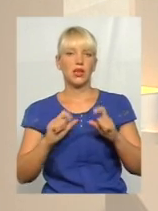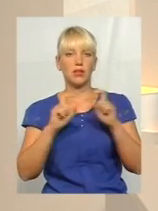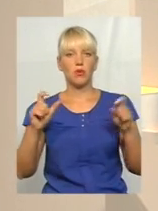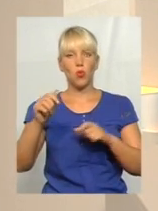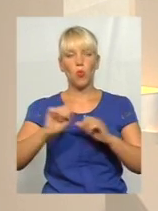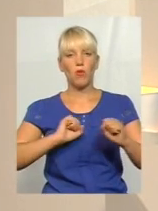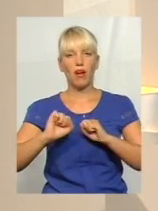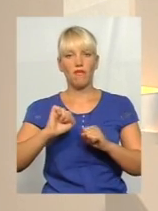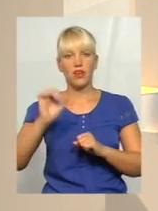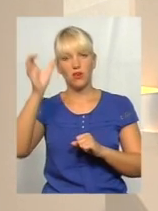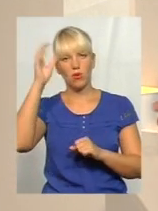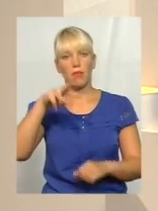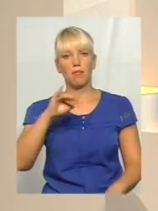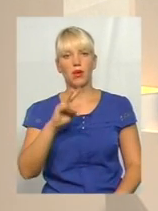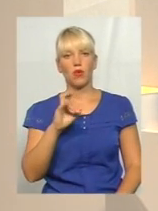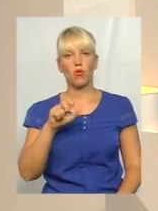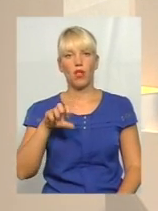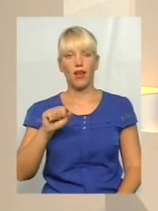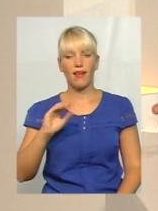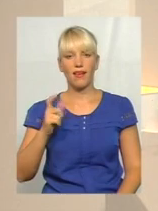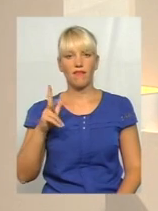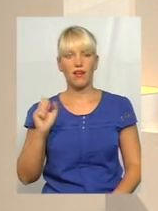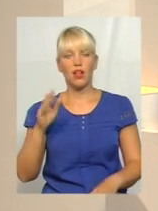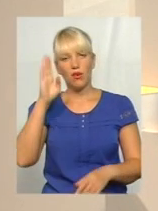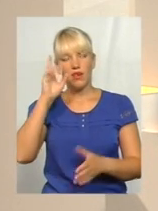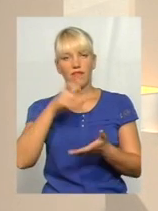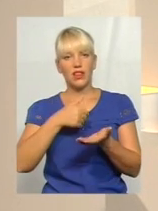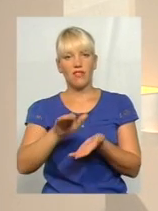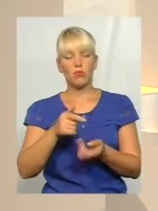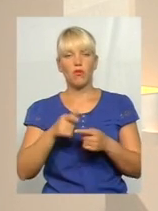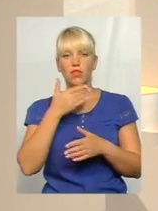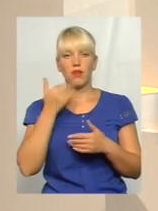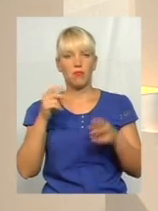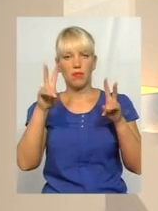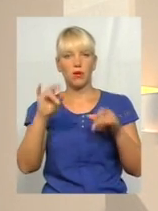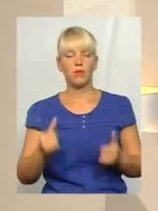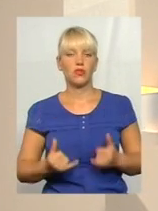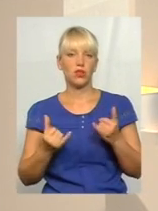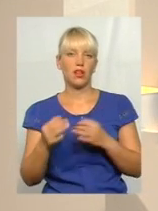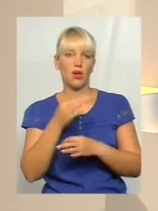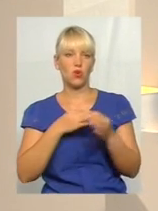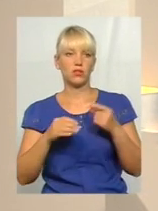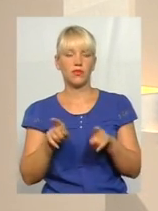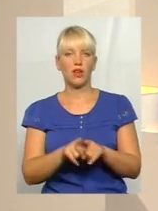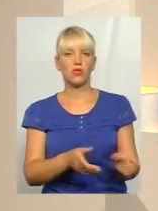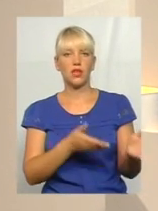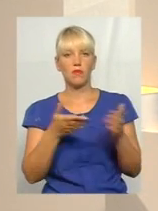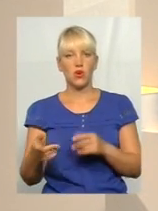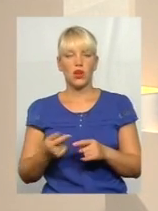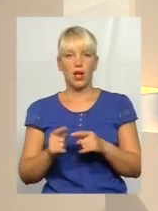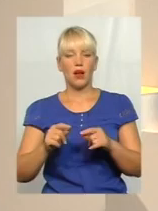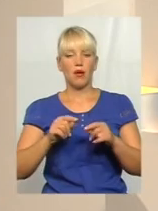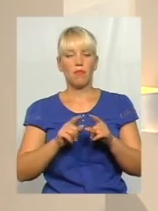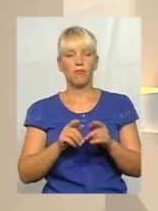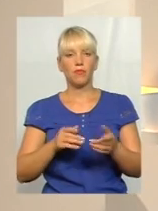освіти Романа Миколаєва але він на жаль відмовився бо як говорить не бачить предмету для розмови запрошували і профільного заступника міського